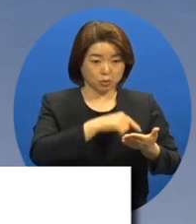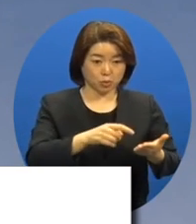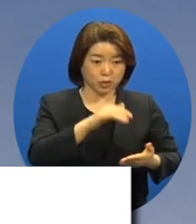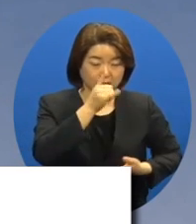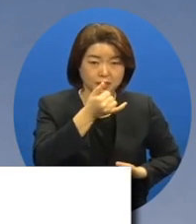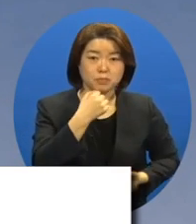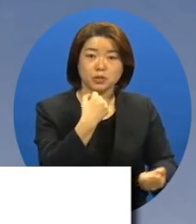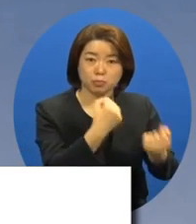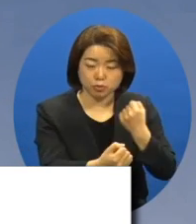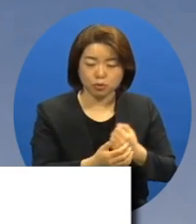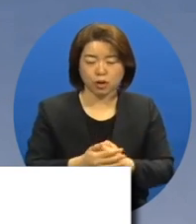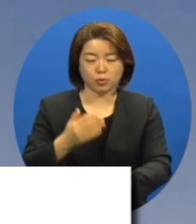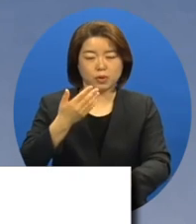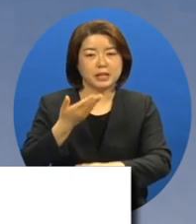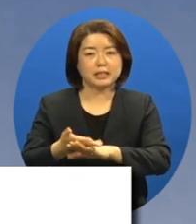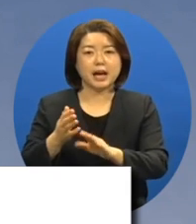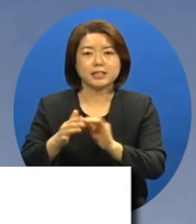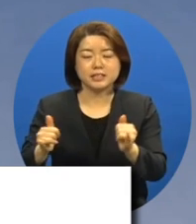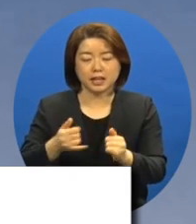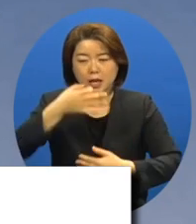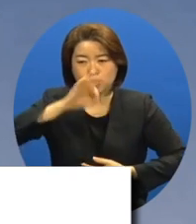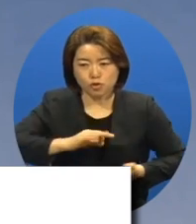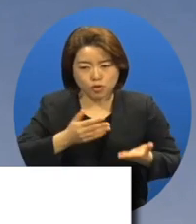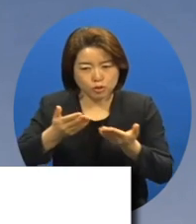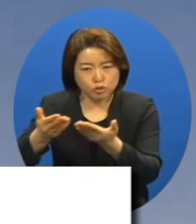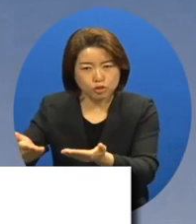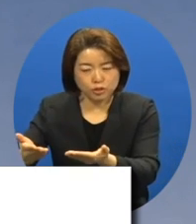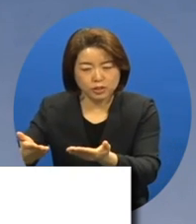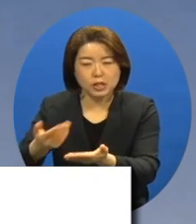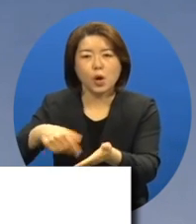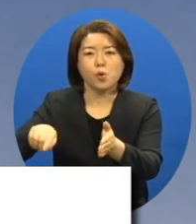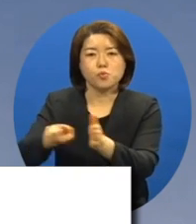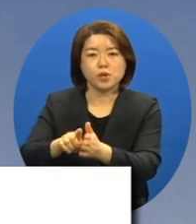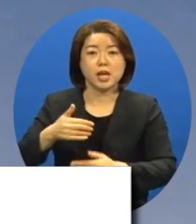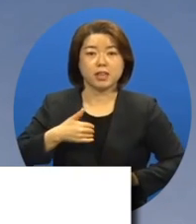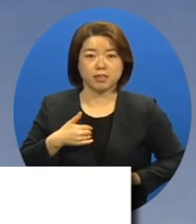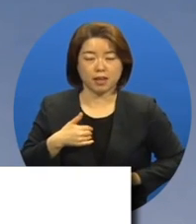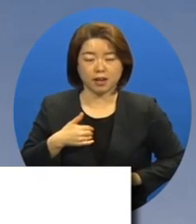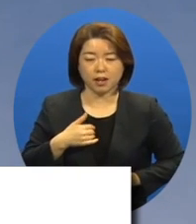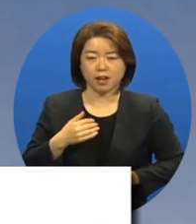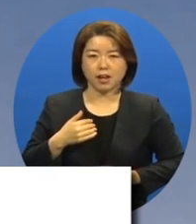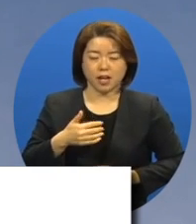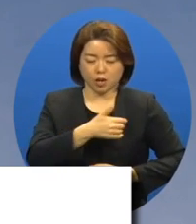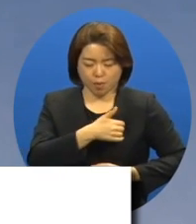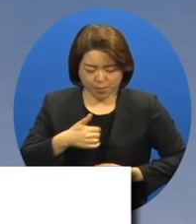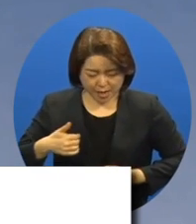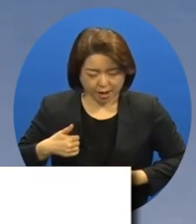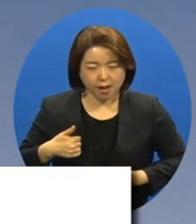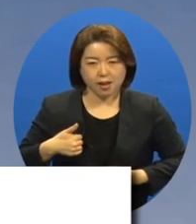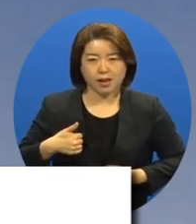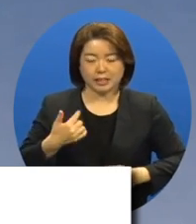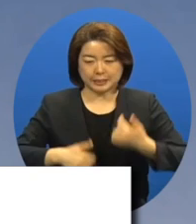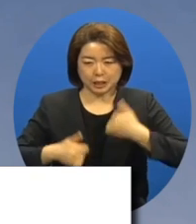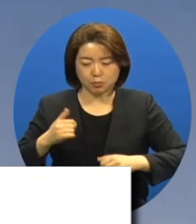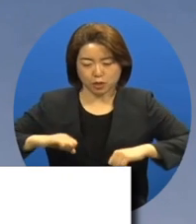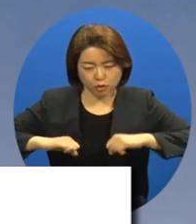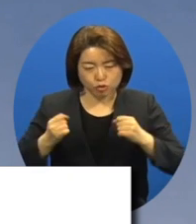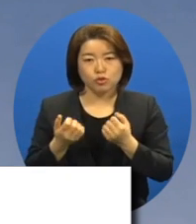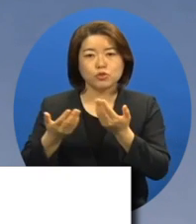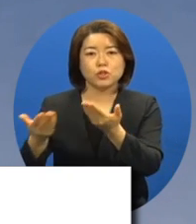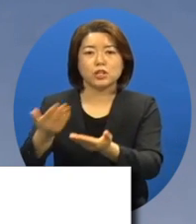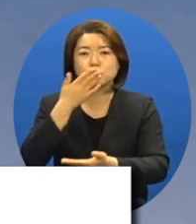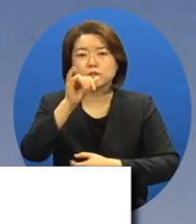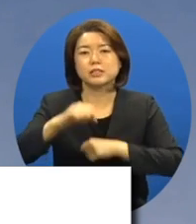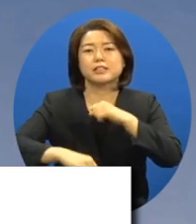다른 사람에게 유익을 주는 것을 위하여 내가 기꺼이 순종할 수 있는 자유